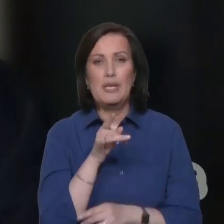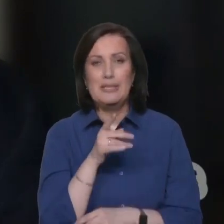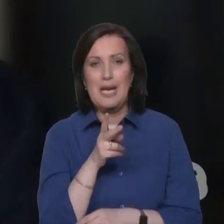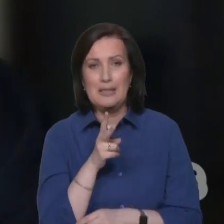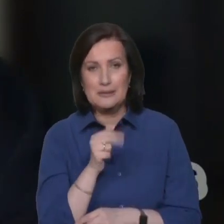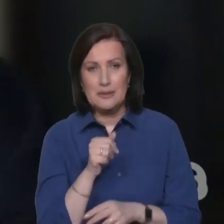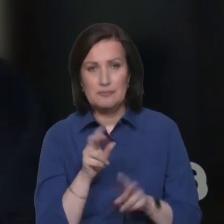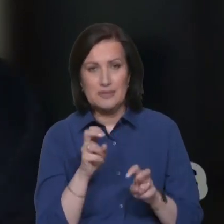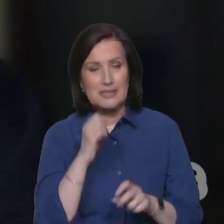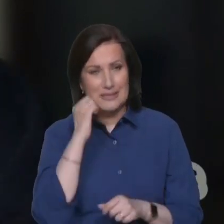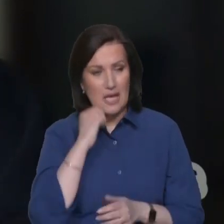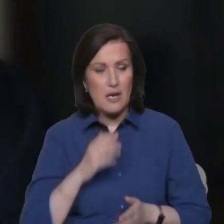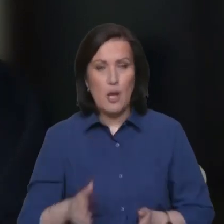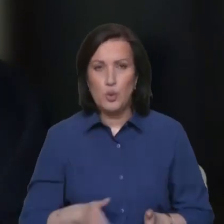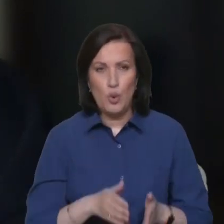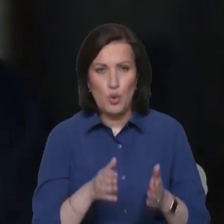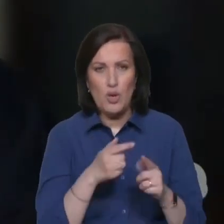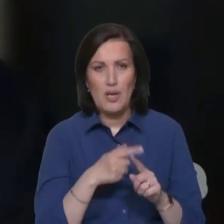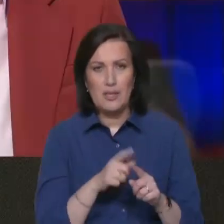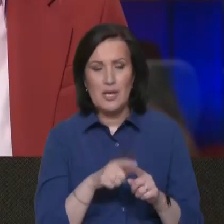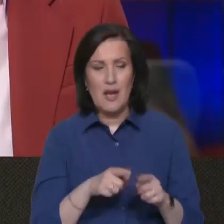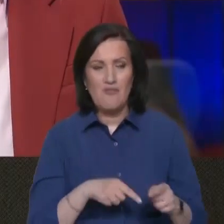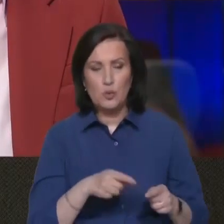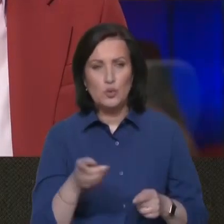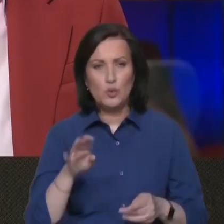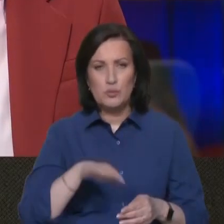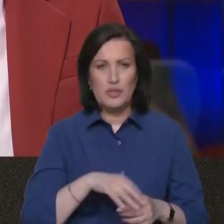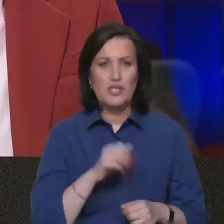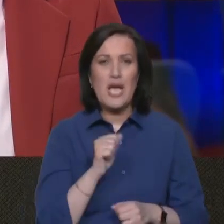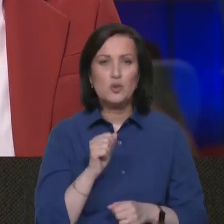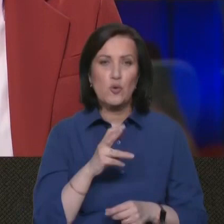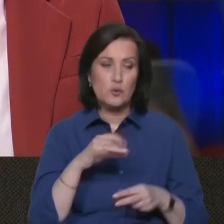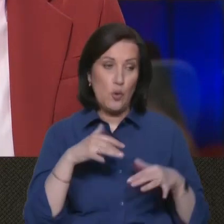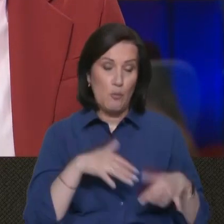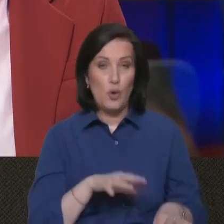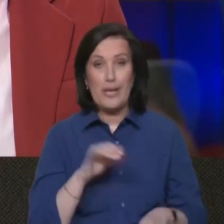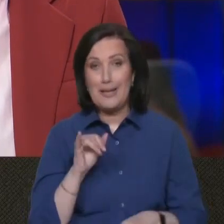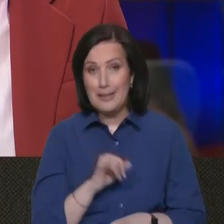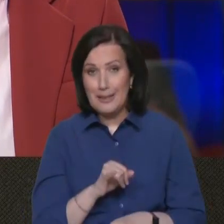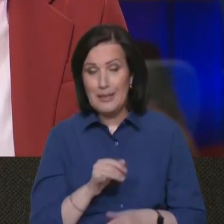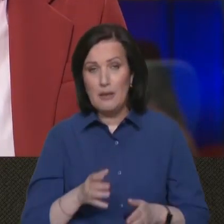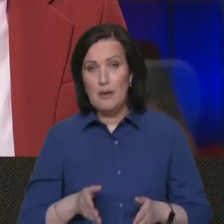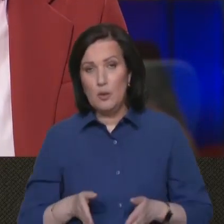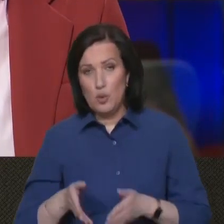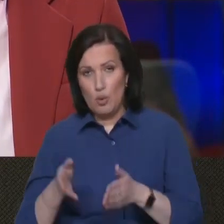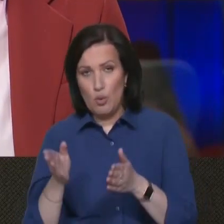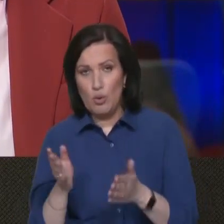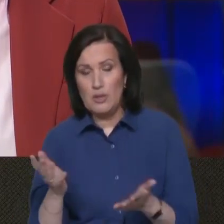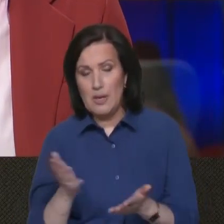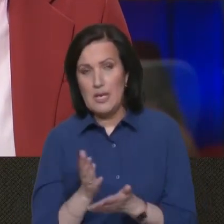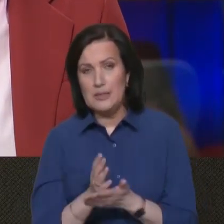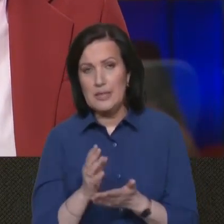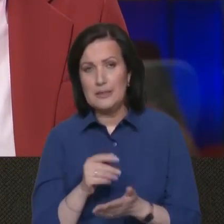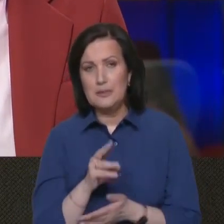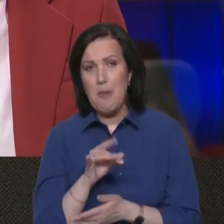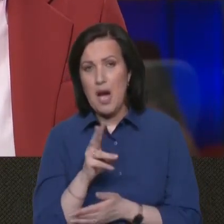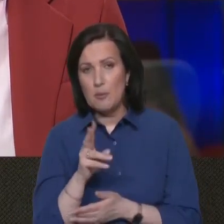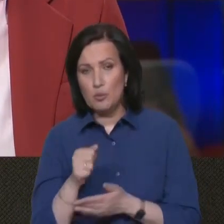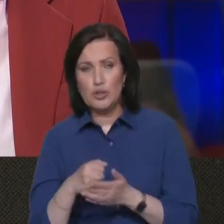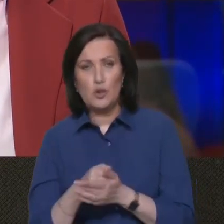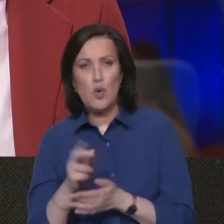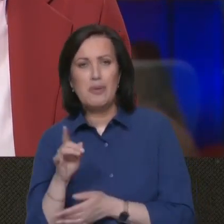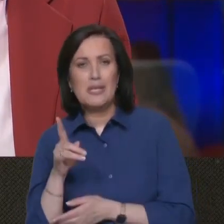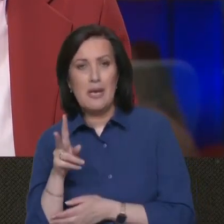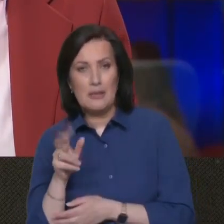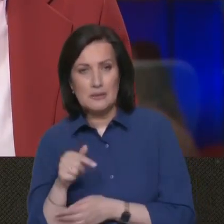Бердянську, так звана стара дорога, тобто яка йде вздовж узбережжя Азовського моря. І стандартна дорога, яка йде з Мамуша до